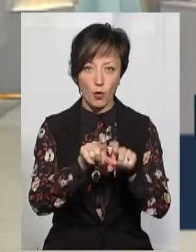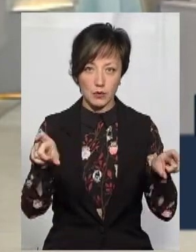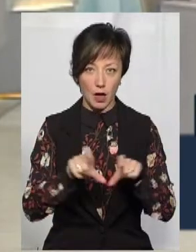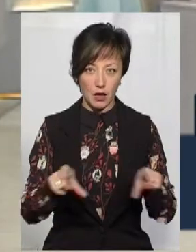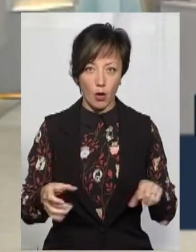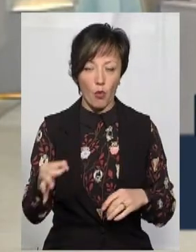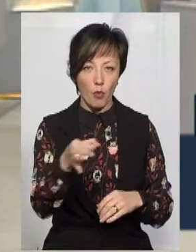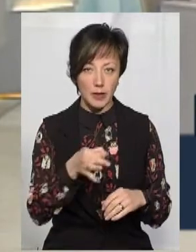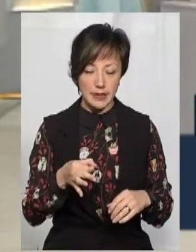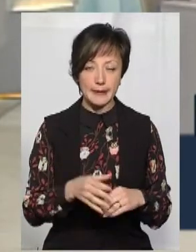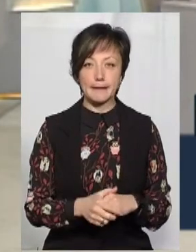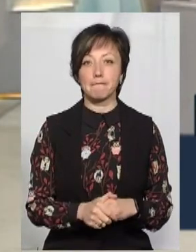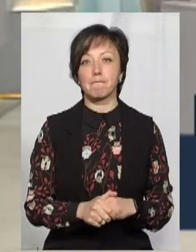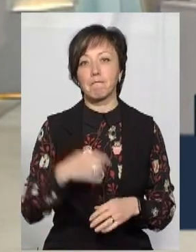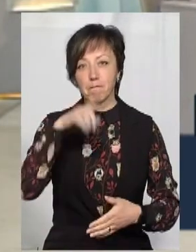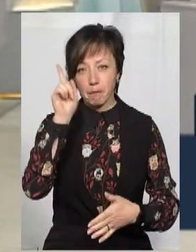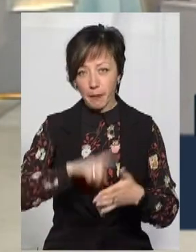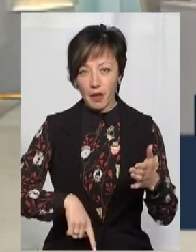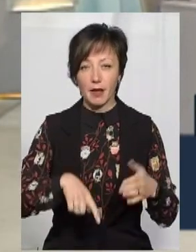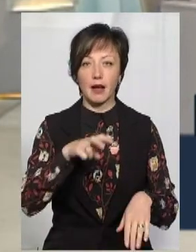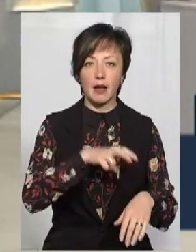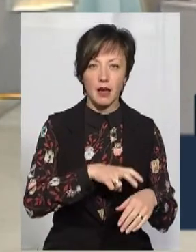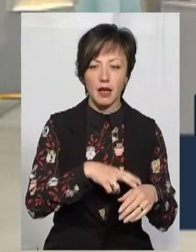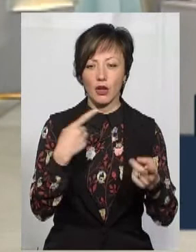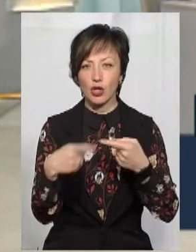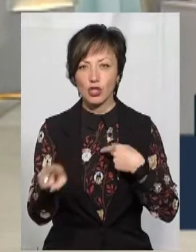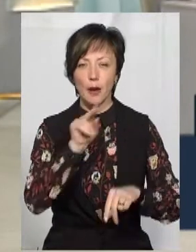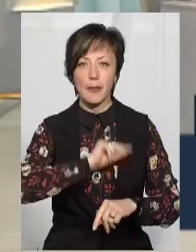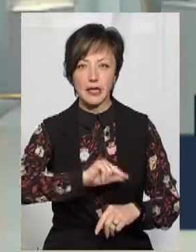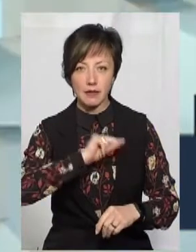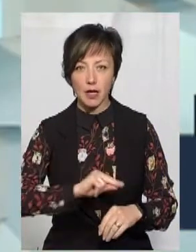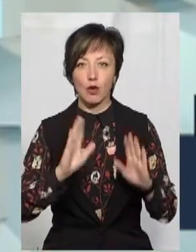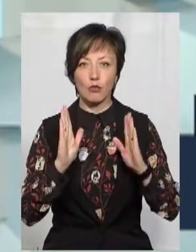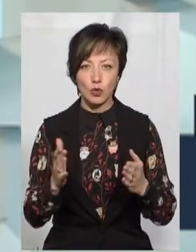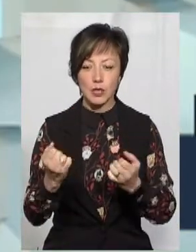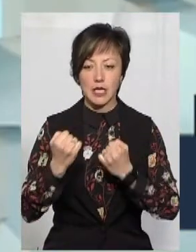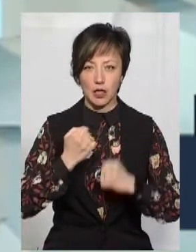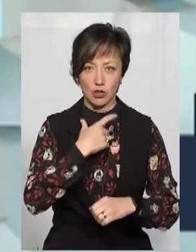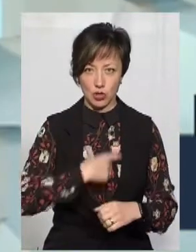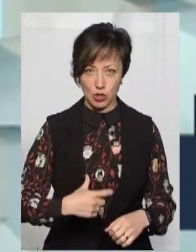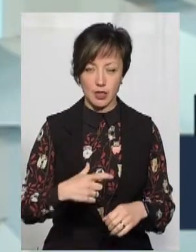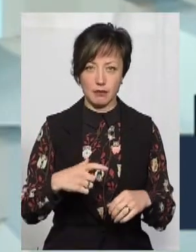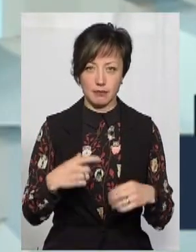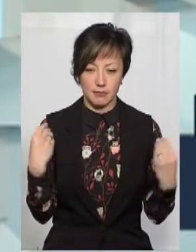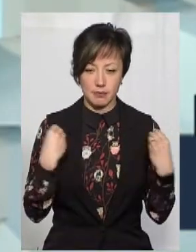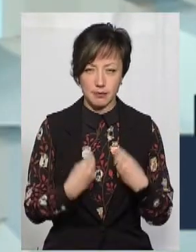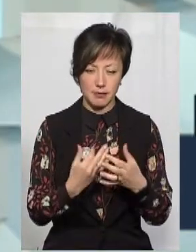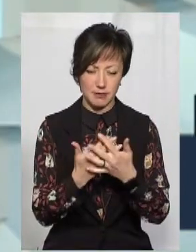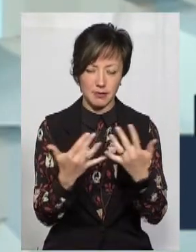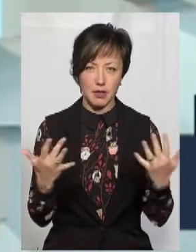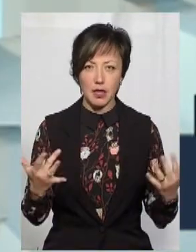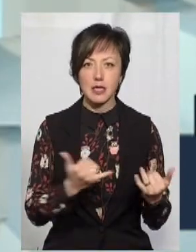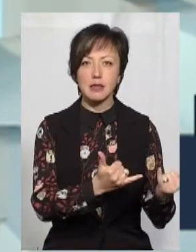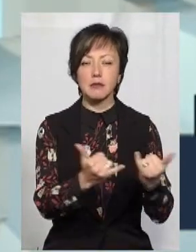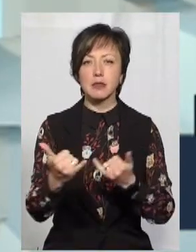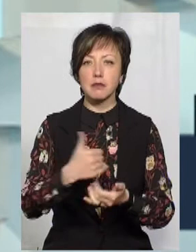Хмельниччини. Ну і, звичайно, в цих умовах я впевнений, що і лікарі, і інший медичний персонал будуть захищені, тому що ситуація з забезпеченням